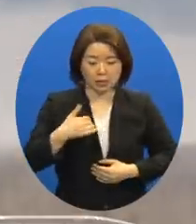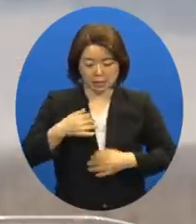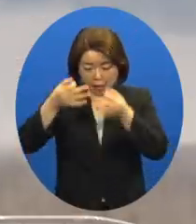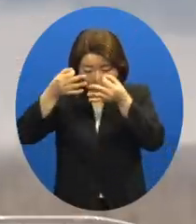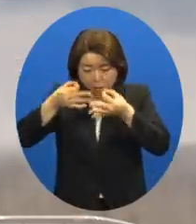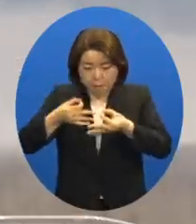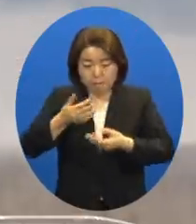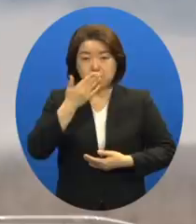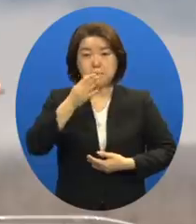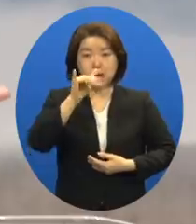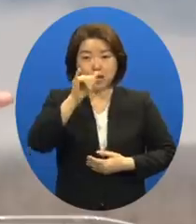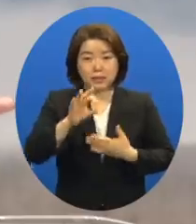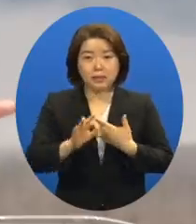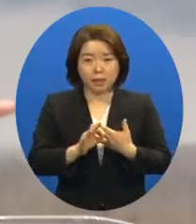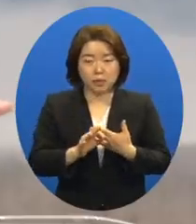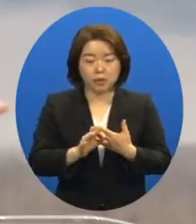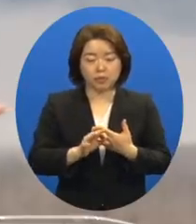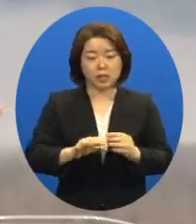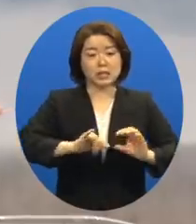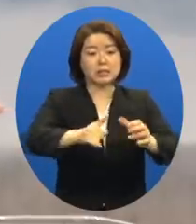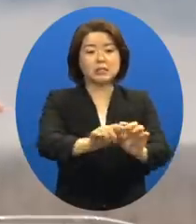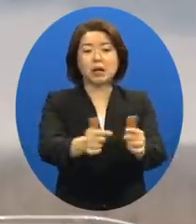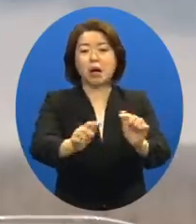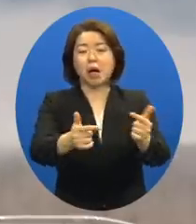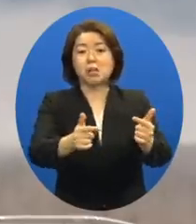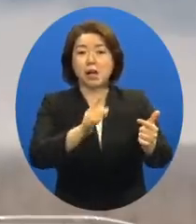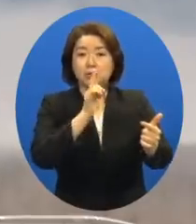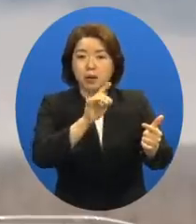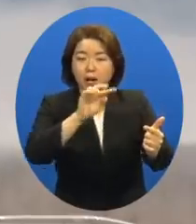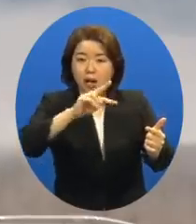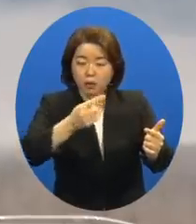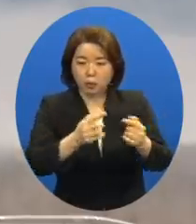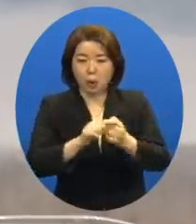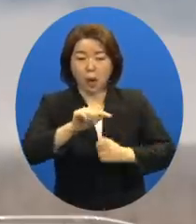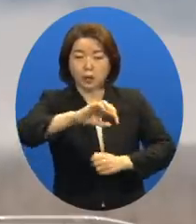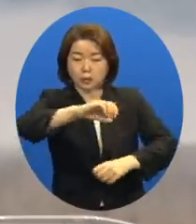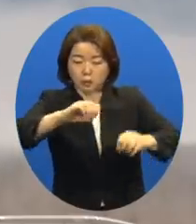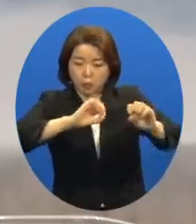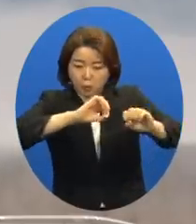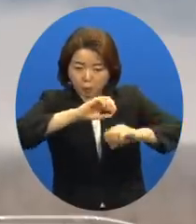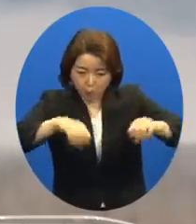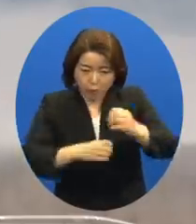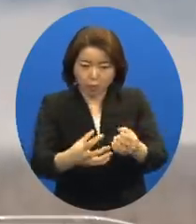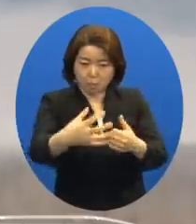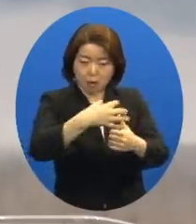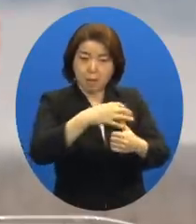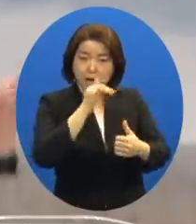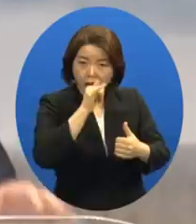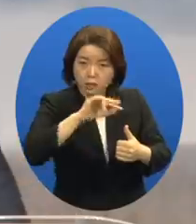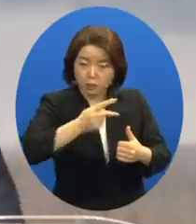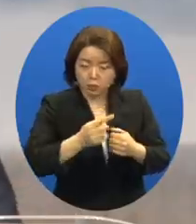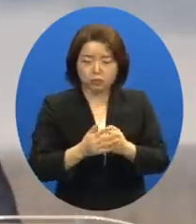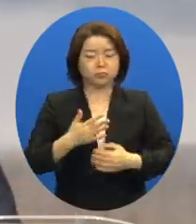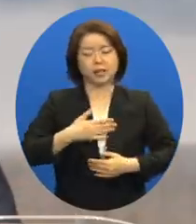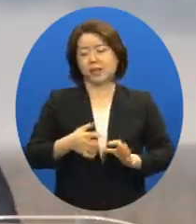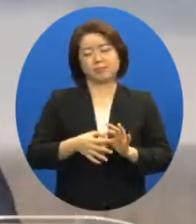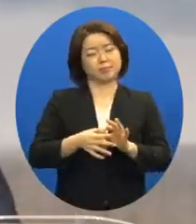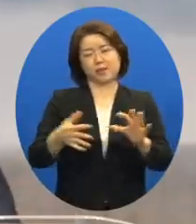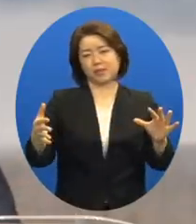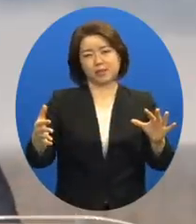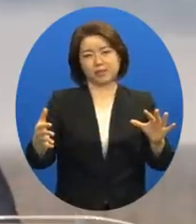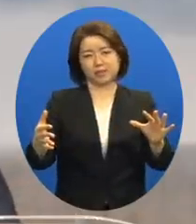있다면, 세상 사람들이 부인하고 그로 인해서 핍박을 당한다 할지라도 그는 상관없을